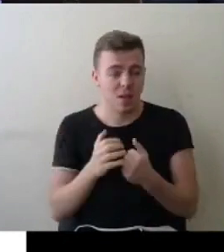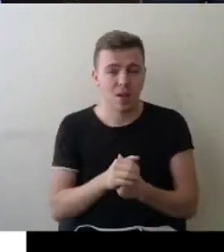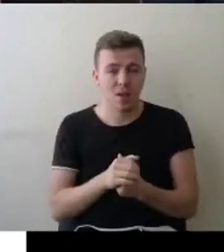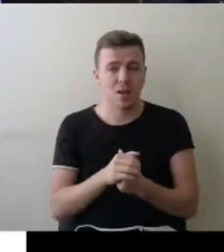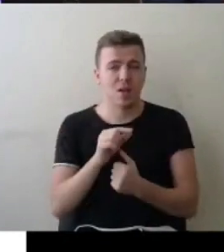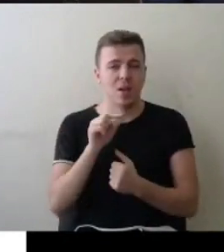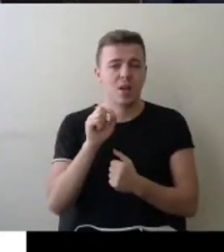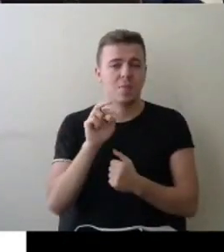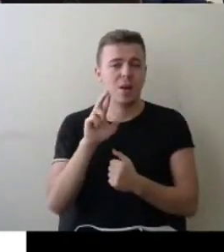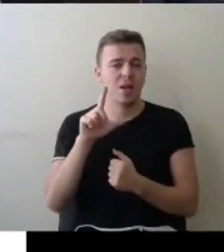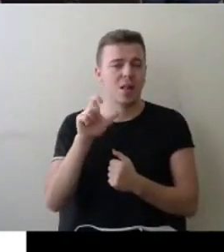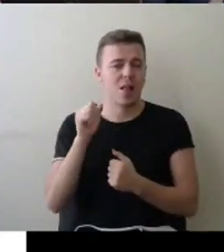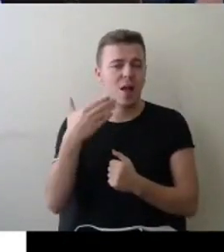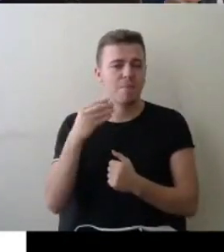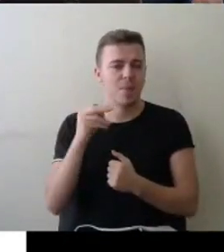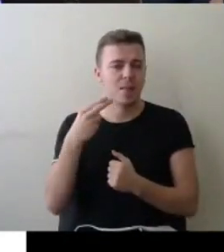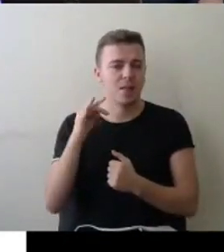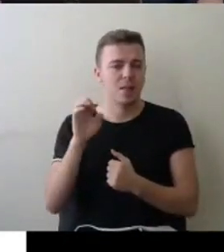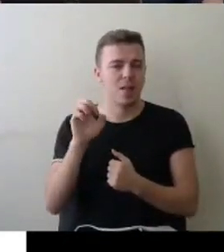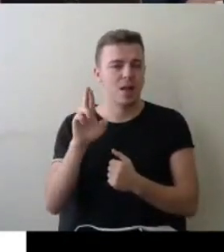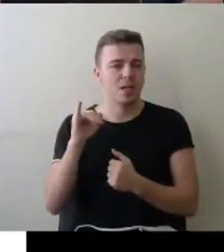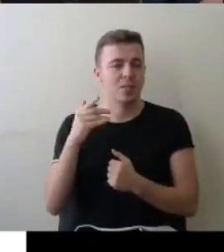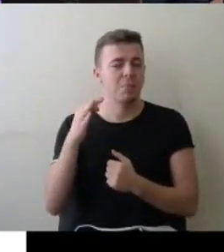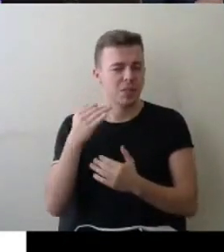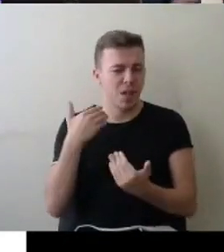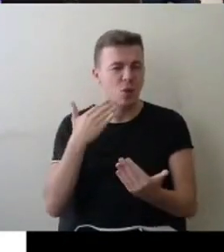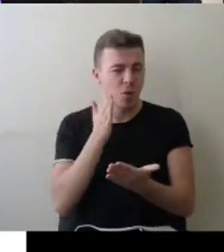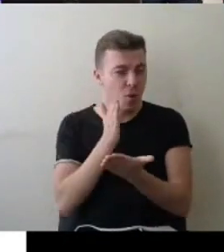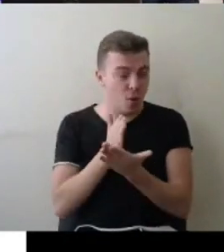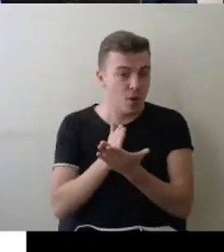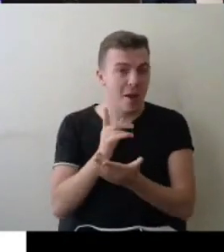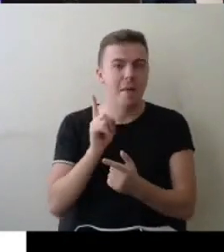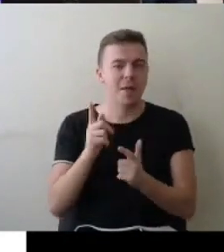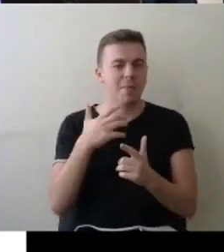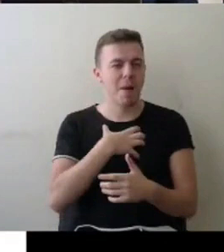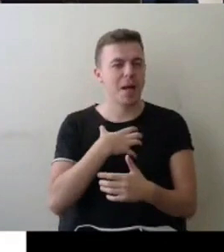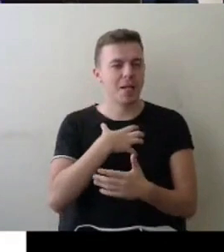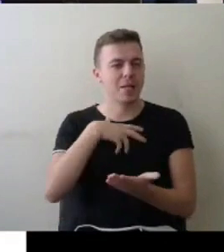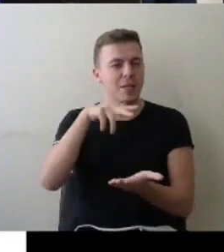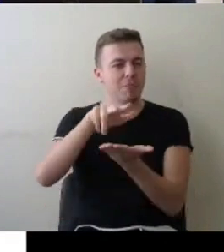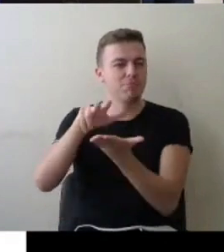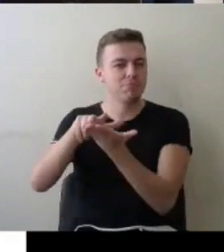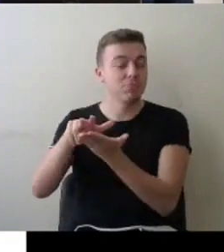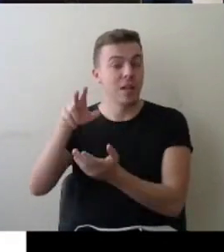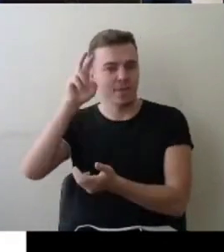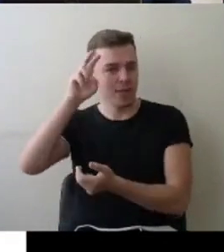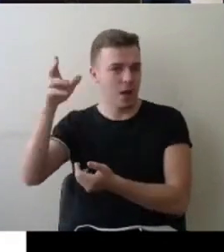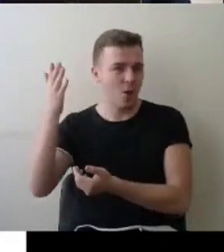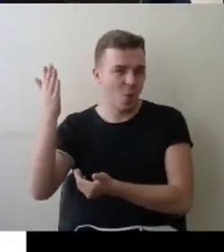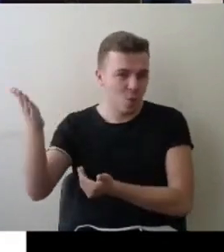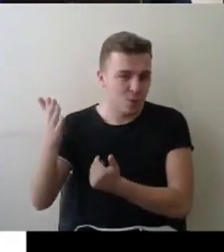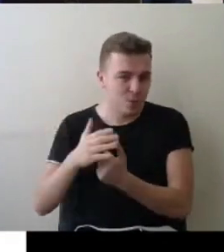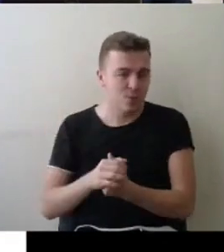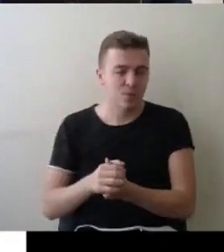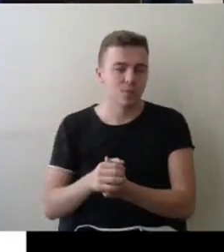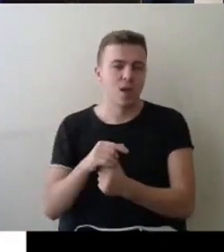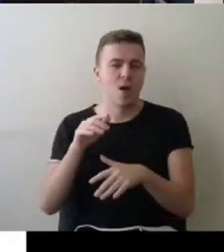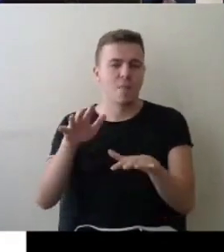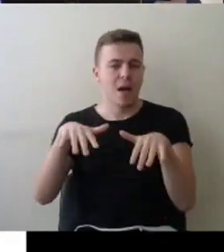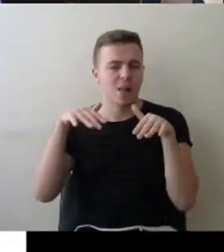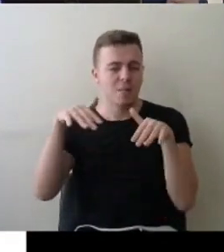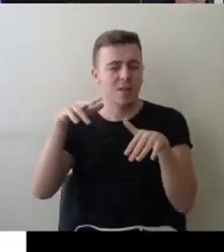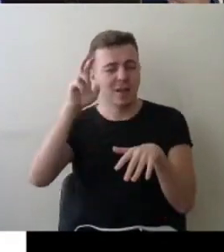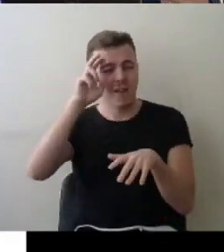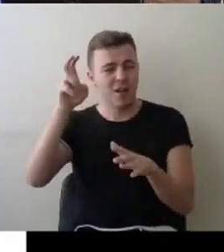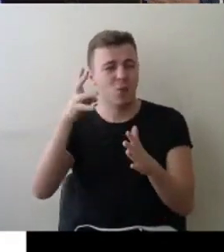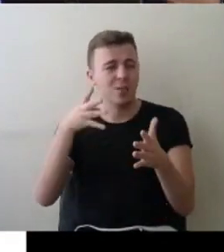Parlamentarizmas riktai yra, bet jau minėjau, reiškia, pagrindiniai teisės aktai priimti vyriausybės, parlamentinė vyriausybės kontrolė